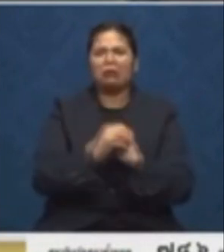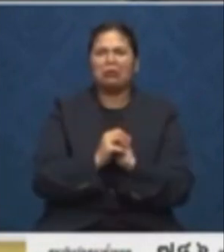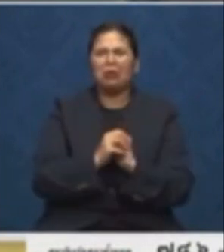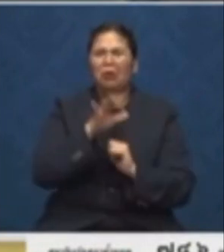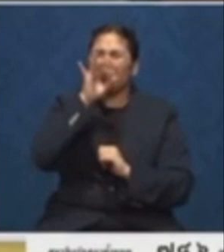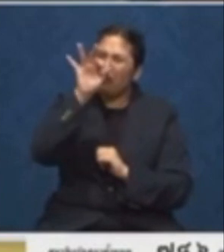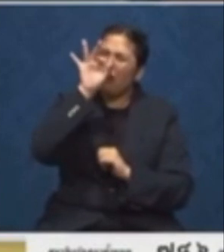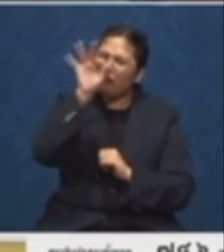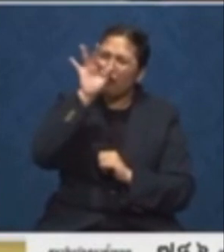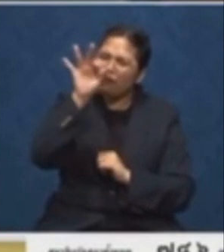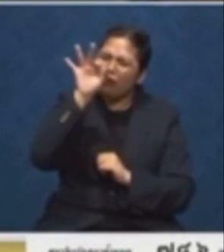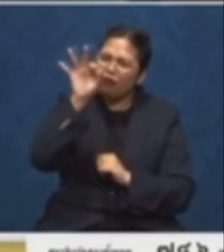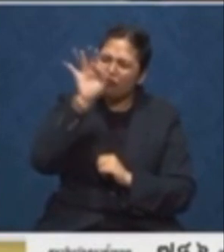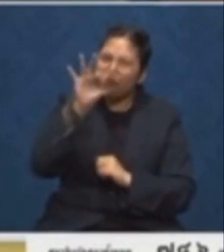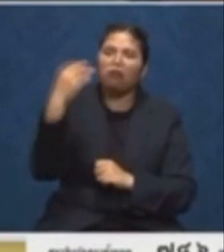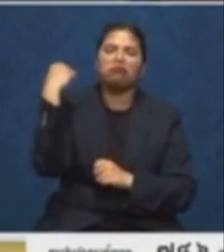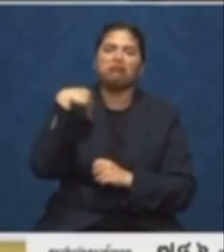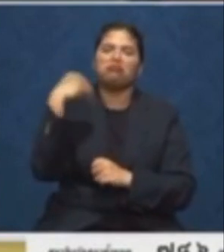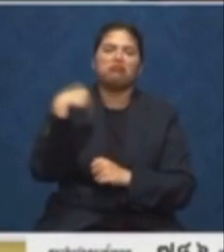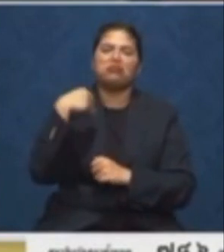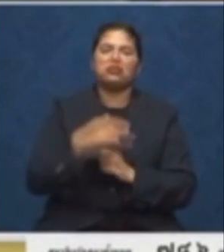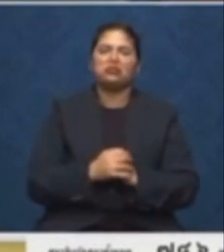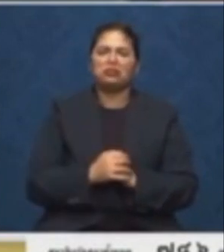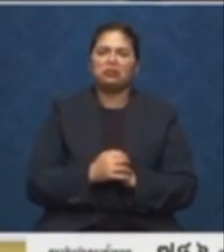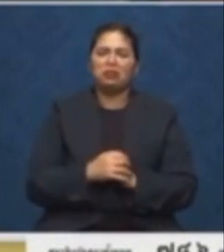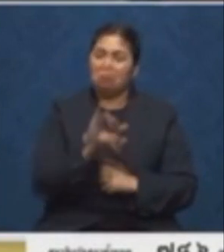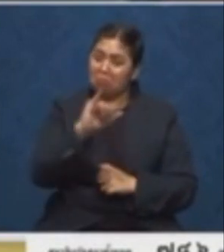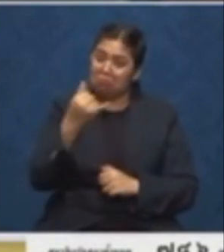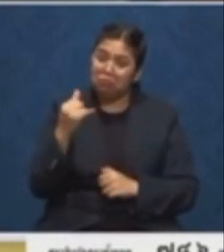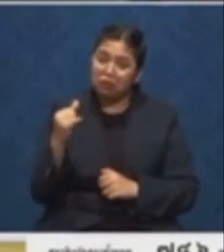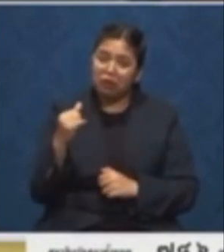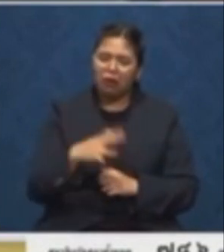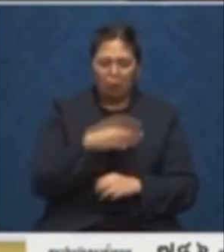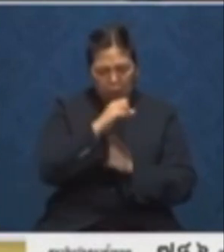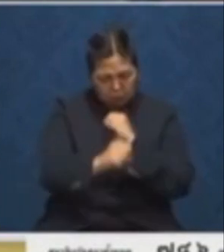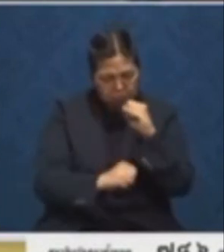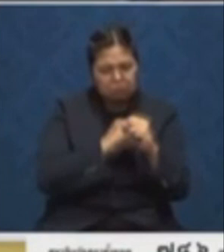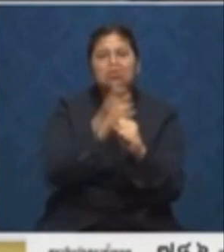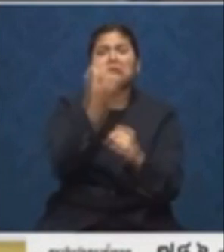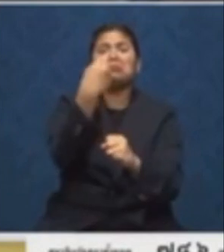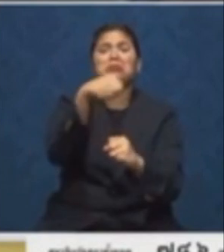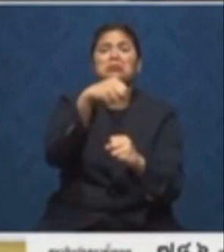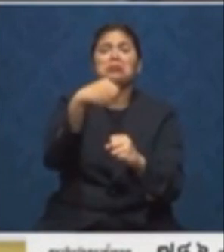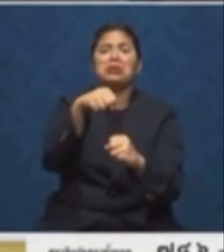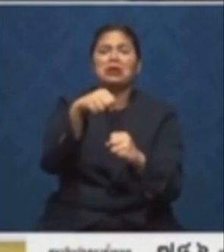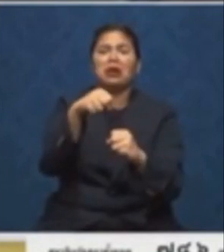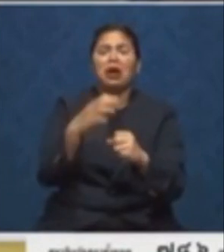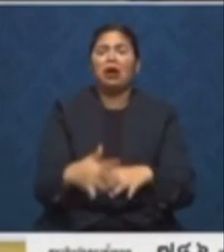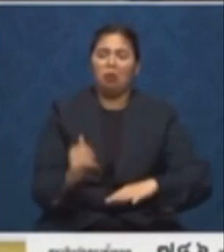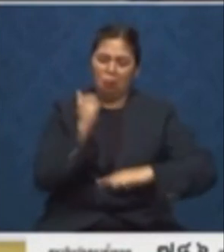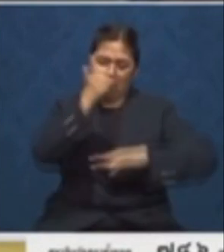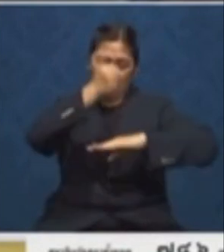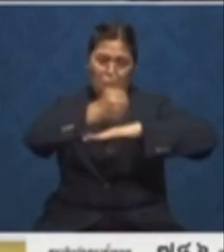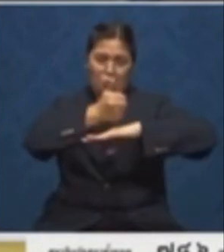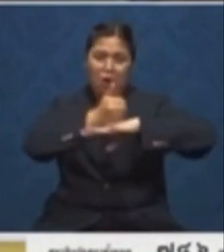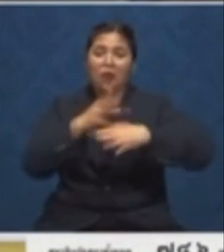องร้องกันไปฟ้องร้องกันมาบางแห่งเกือบ10ปีครับท่านประธานครับไม่มีอธิการบดีตั